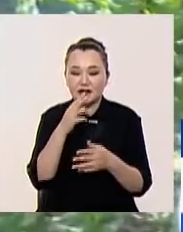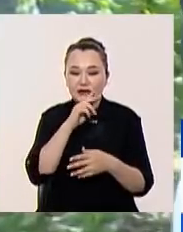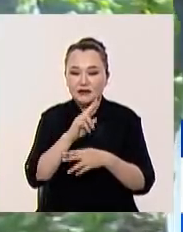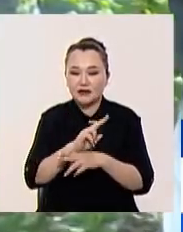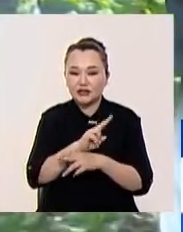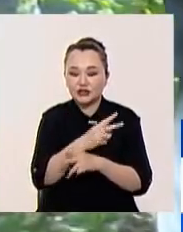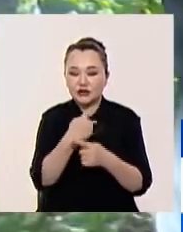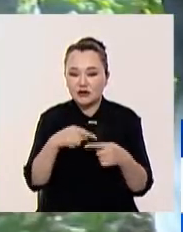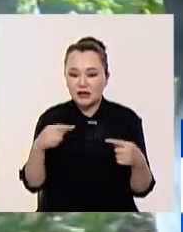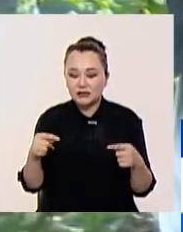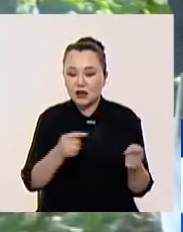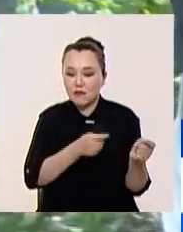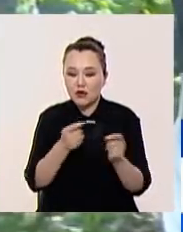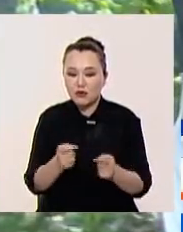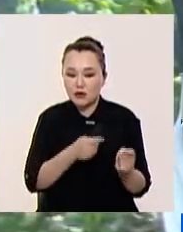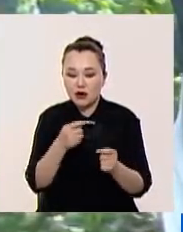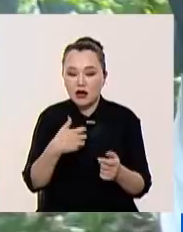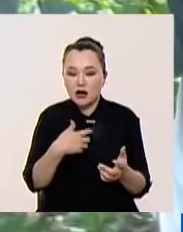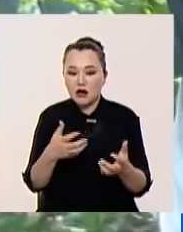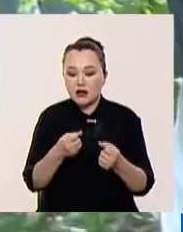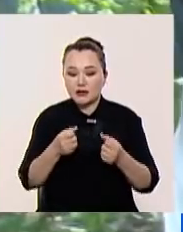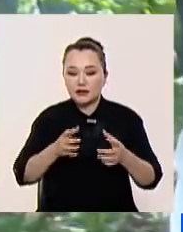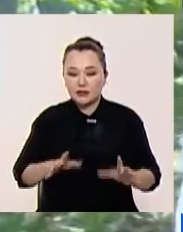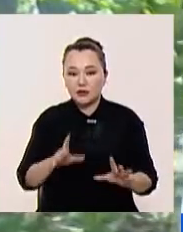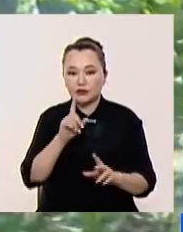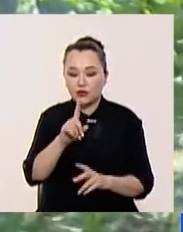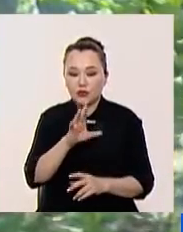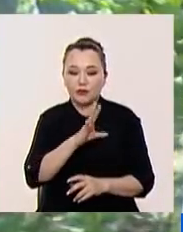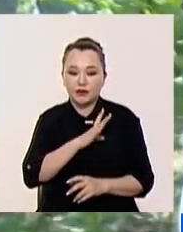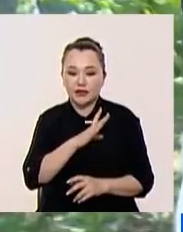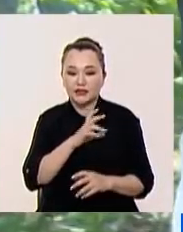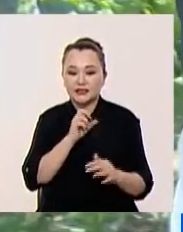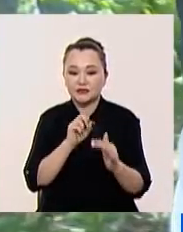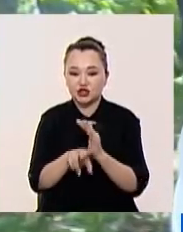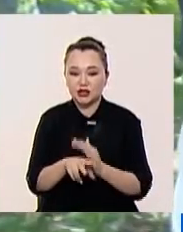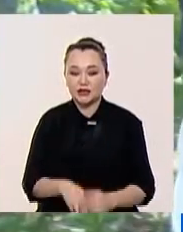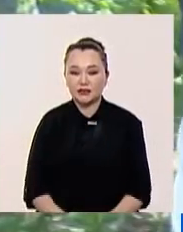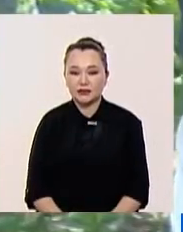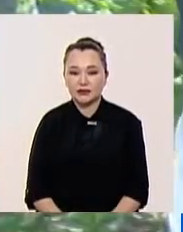и они на баланс не взяли пока, но они были как бы сбежали.